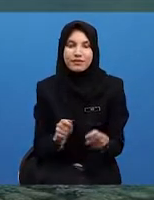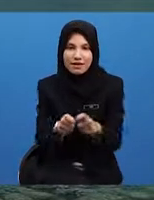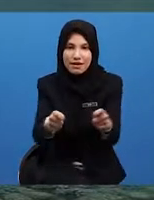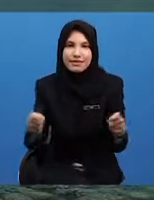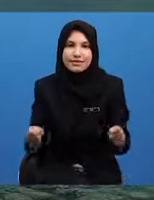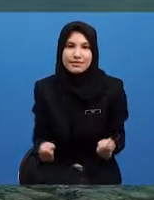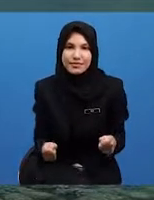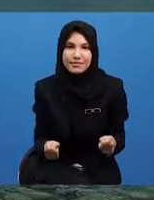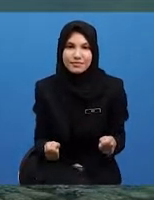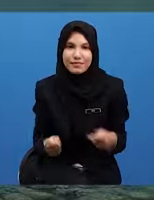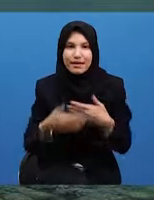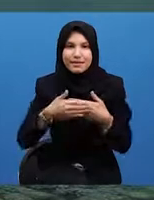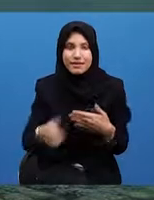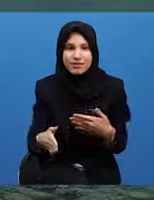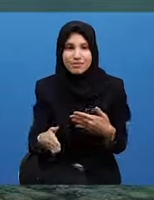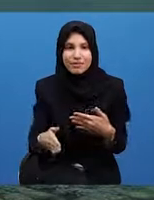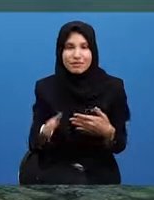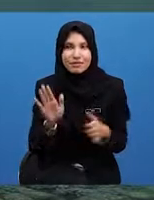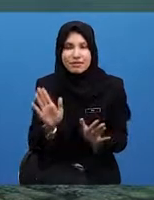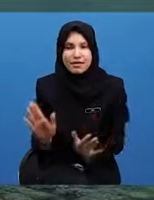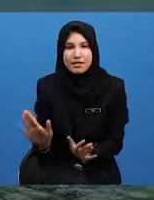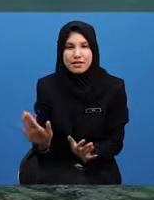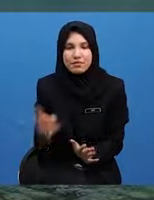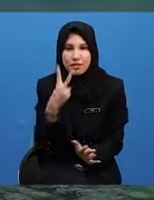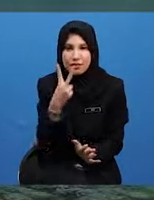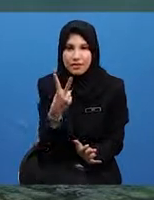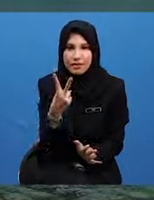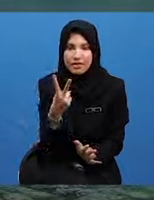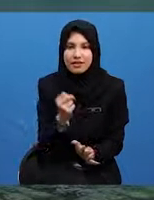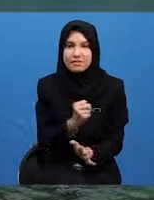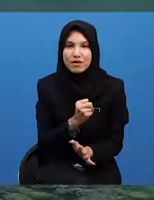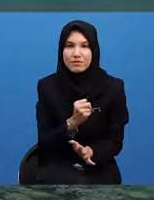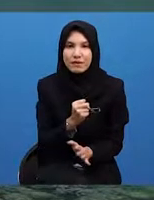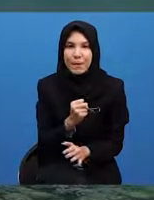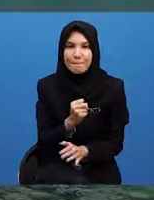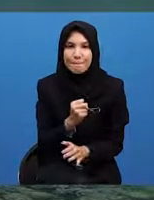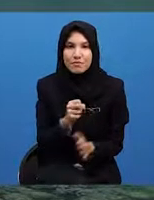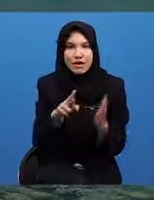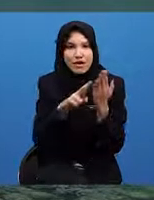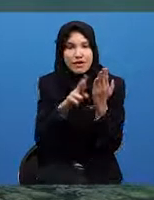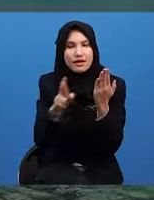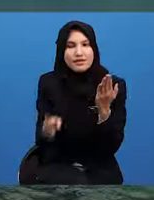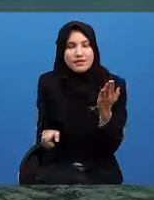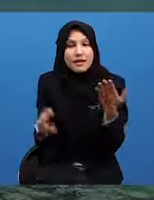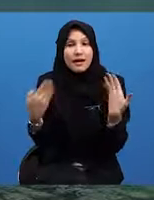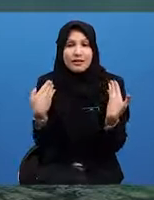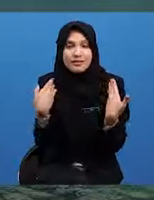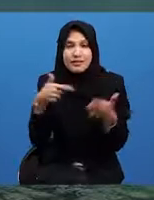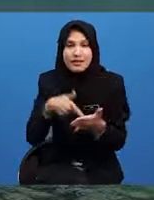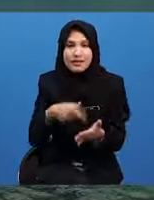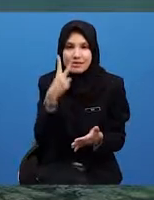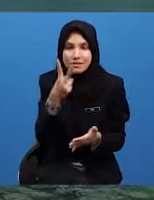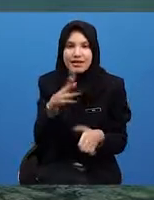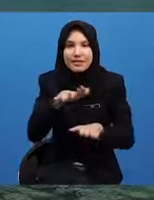tasik. Selepas seketika, Kimi perhatikan bahawa ranting masih kelihatan di